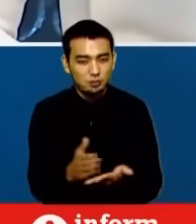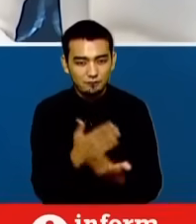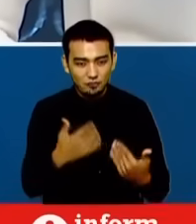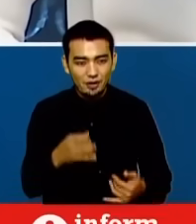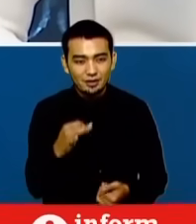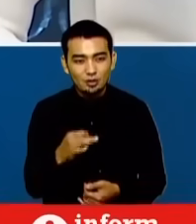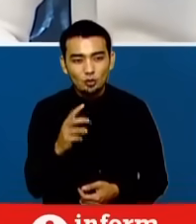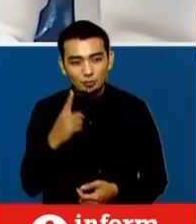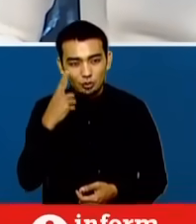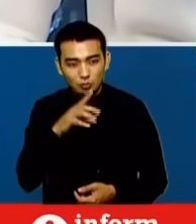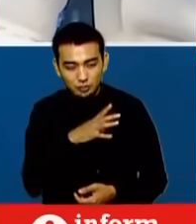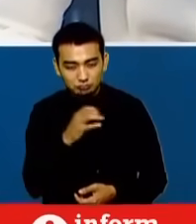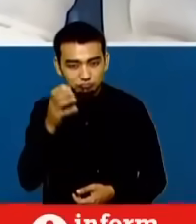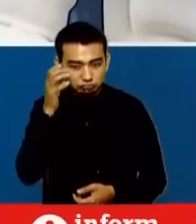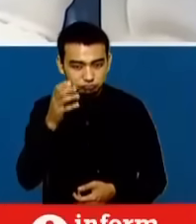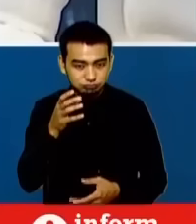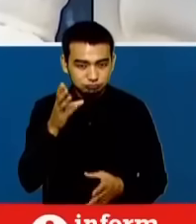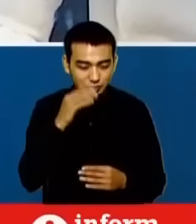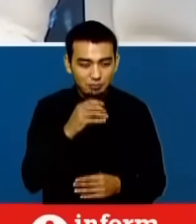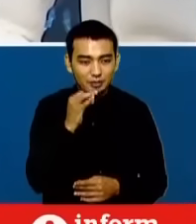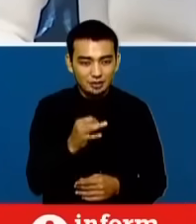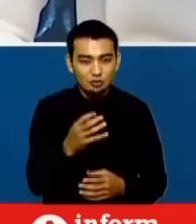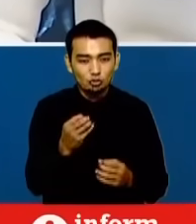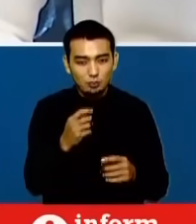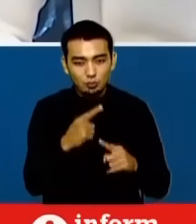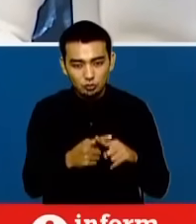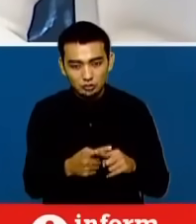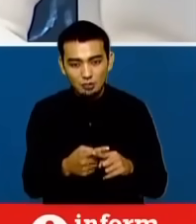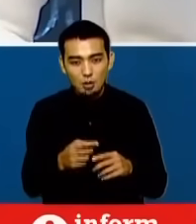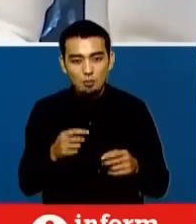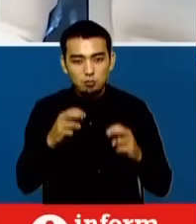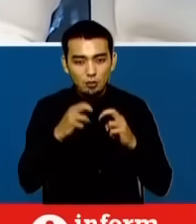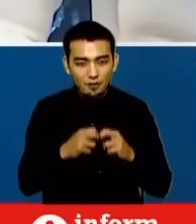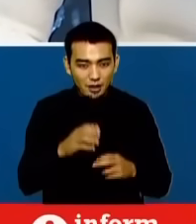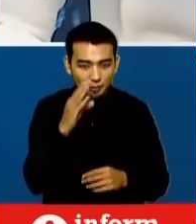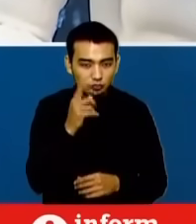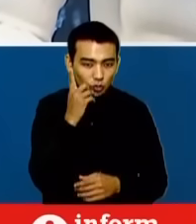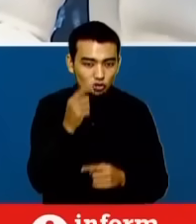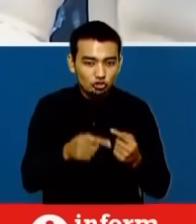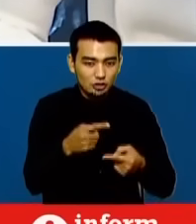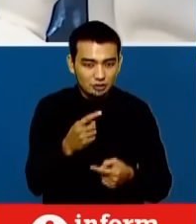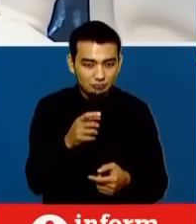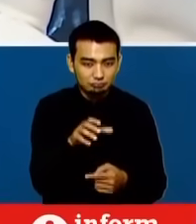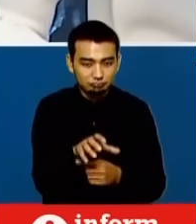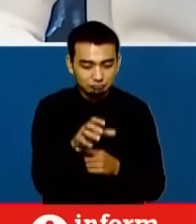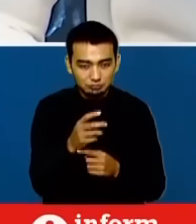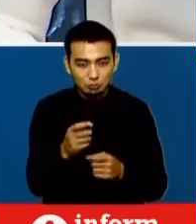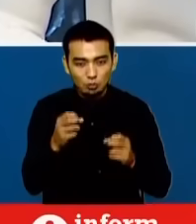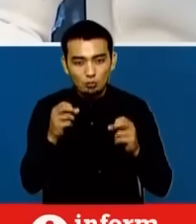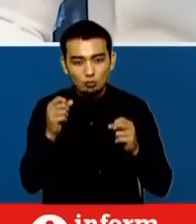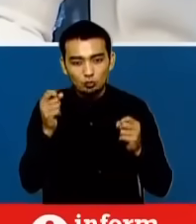авторлары білімін жетілдіріп қана қоймай, қажетінше тексеруге мүмкіншілік беретін мобильді қосымша ұсынып отыр.